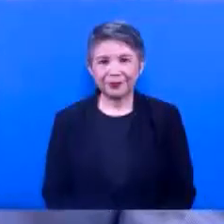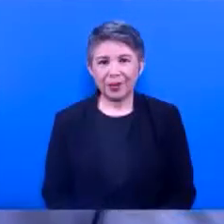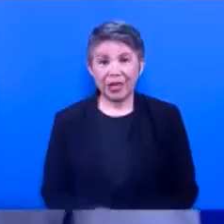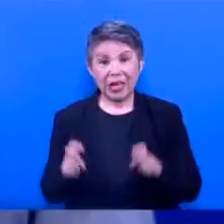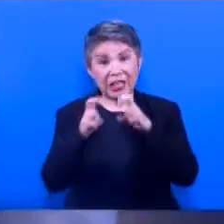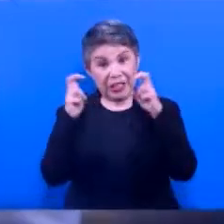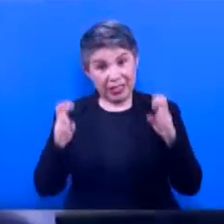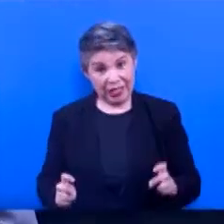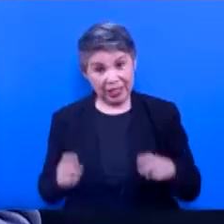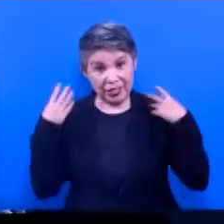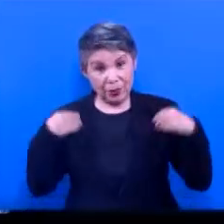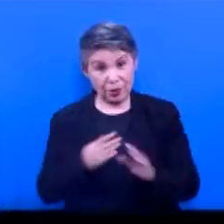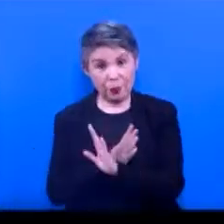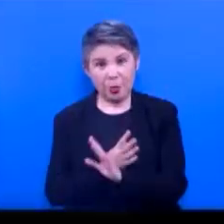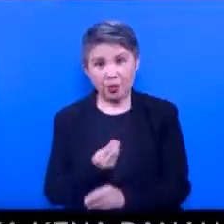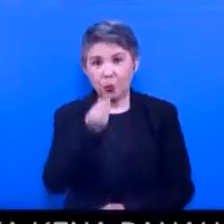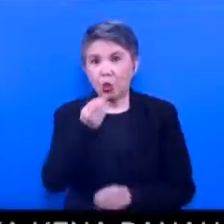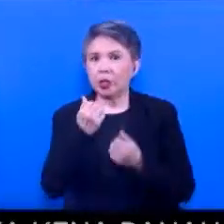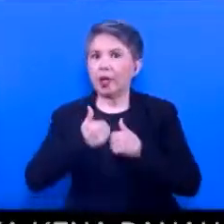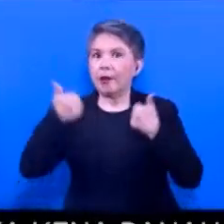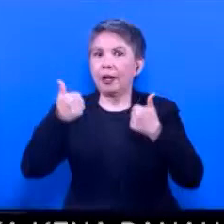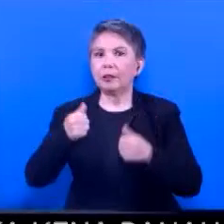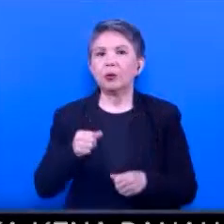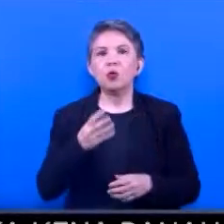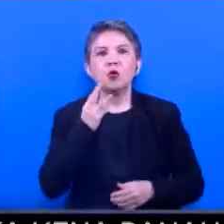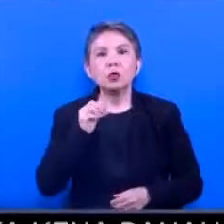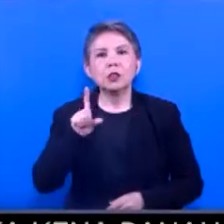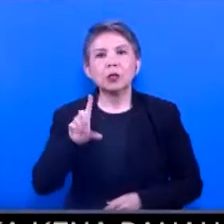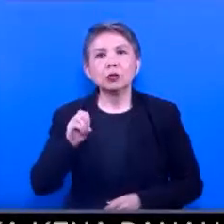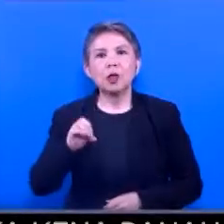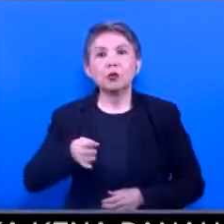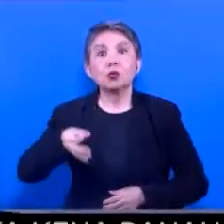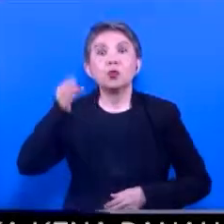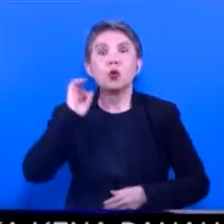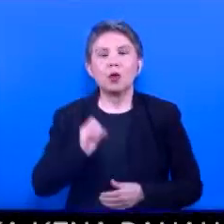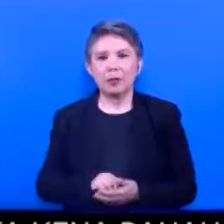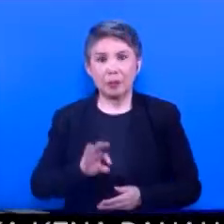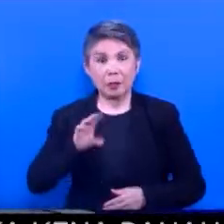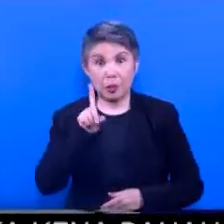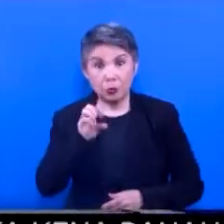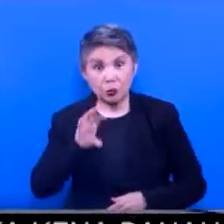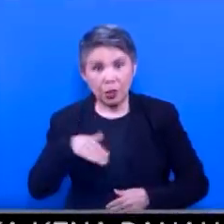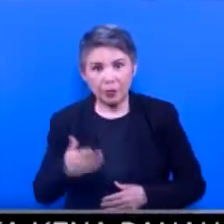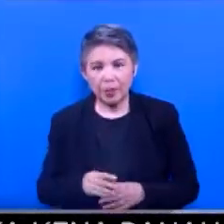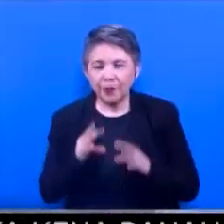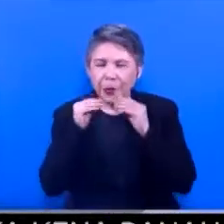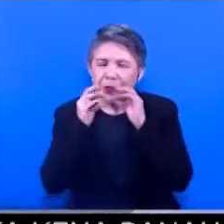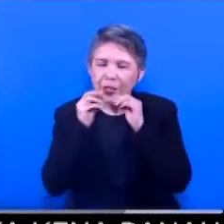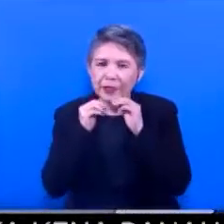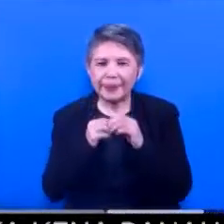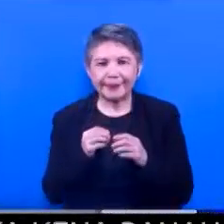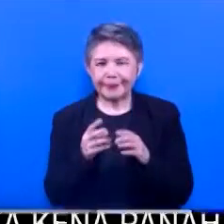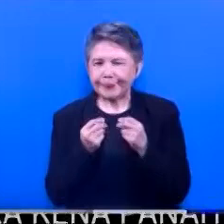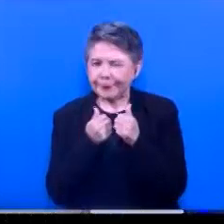Kediri, Jawa Timur menyimpan kuliner legendaris berusia 100 tahun lebih. Kuliner yang satu ini memiliki rasa yang gurih dengan tekstur lembut dan